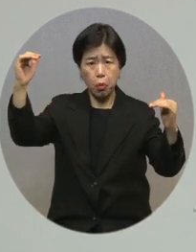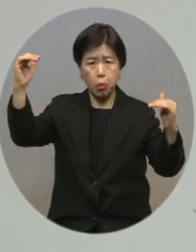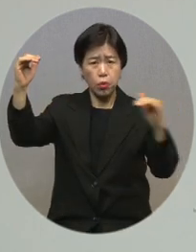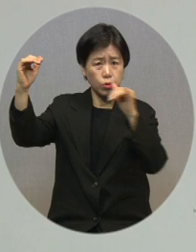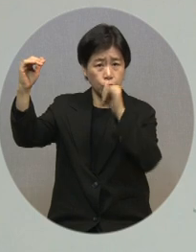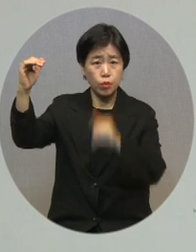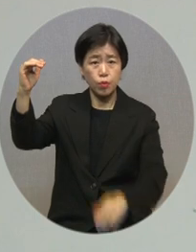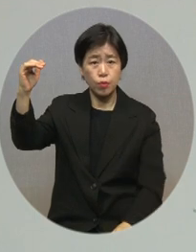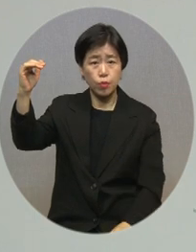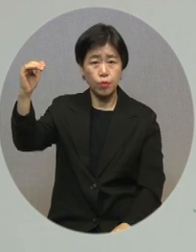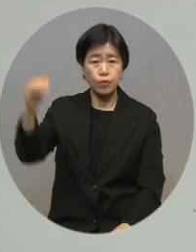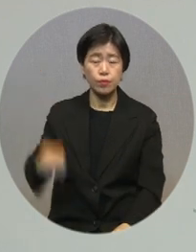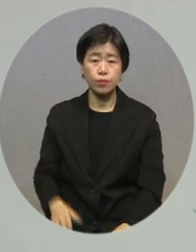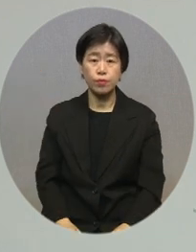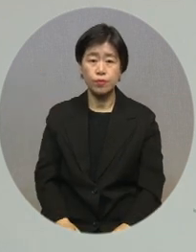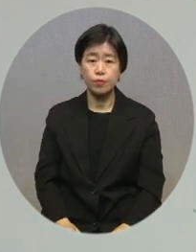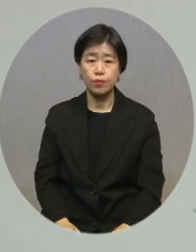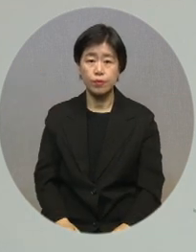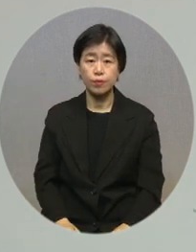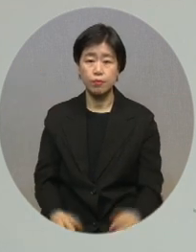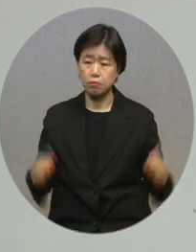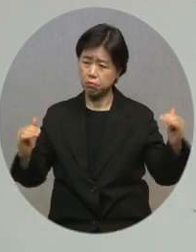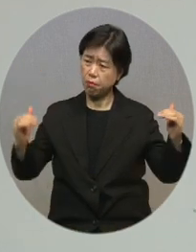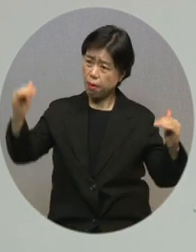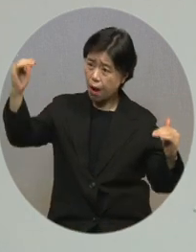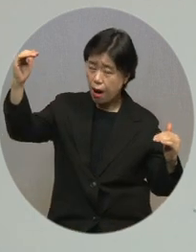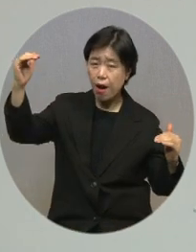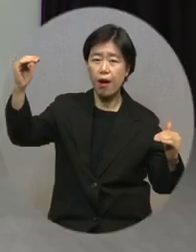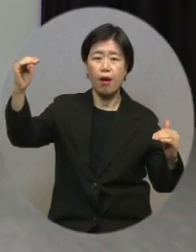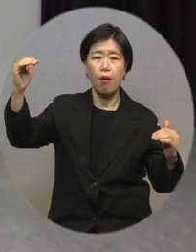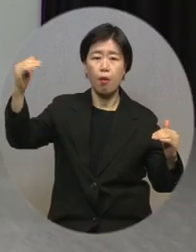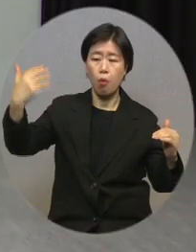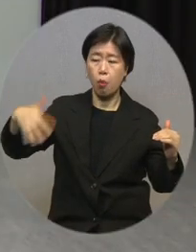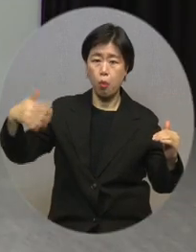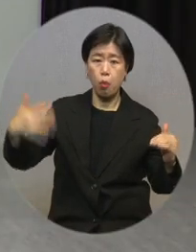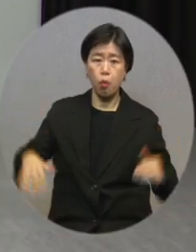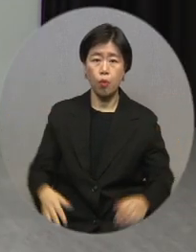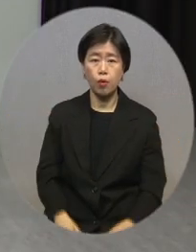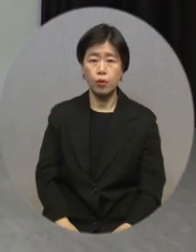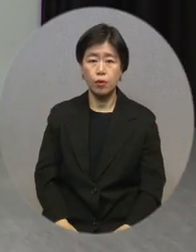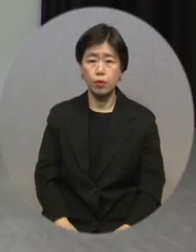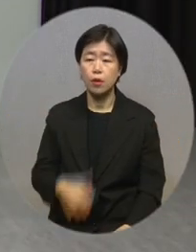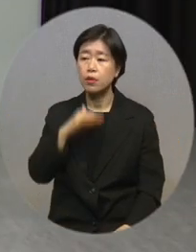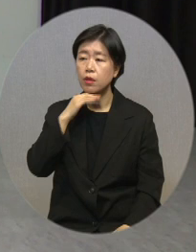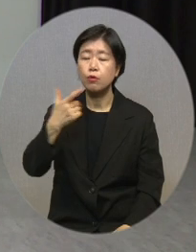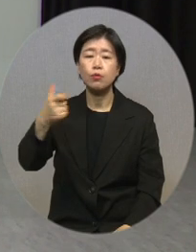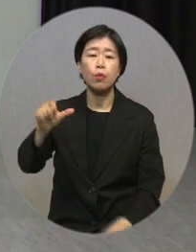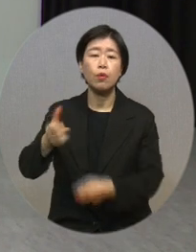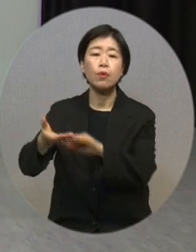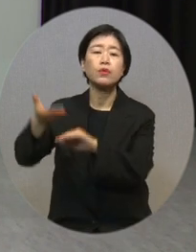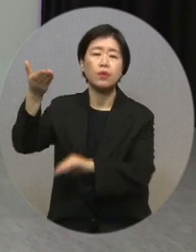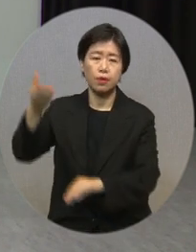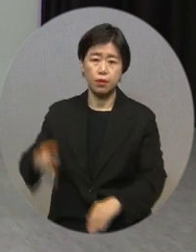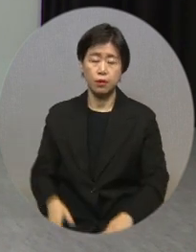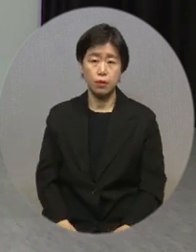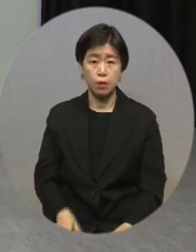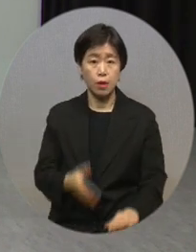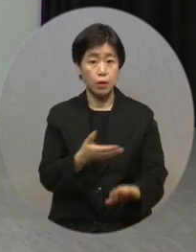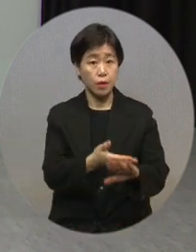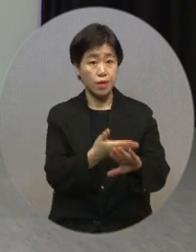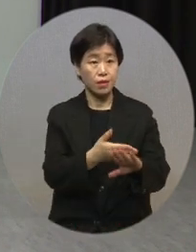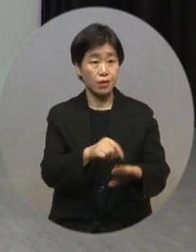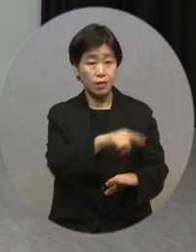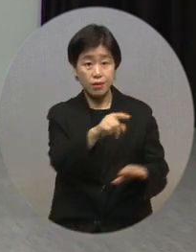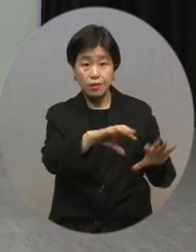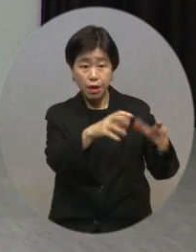네. 어떻게 보면은 그 OECD 거의 최고 수준을 달하고 있습니다. 우리나라 분들은 65세면 딴 나라 분들은 쉬는데 다